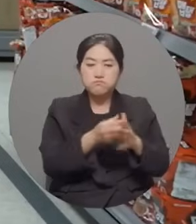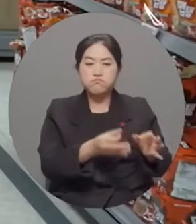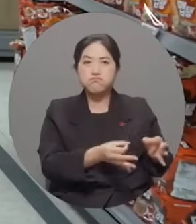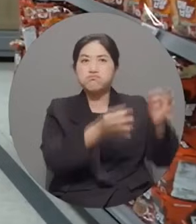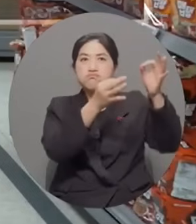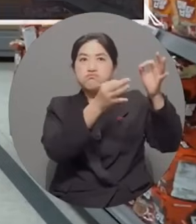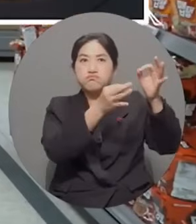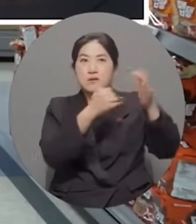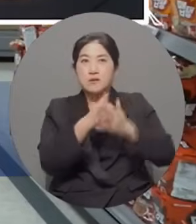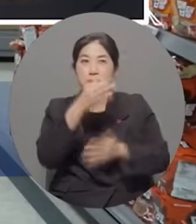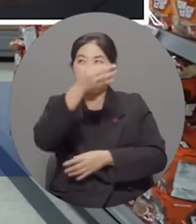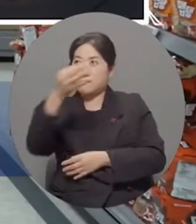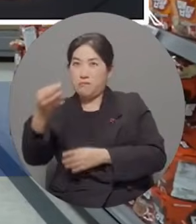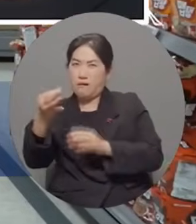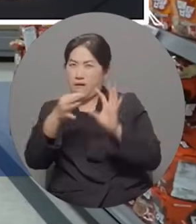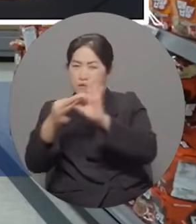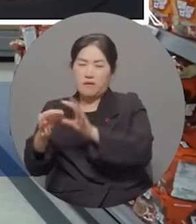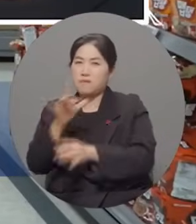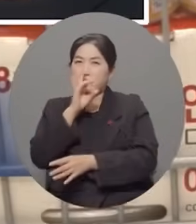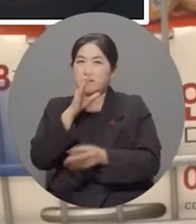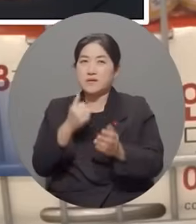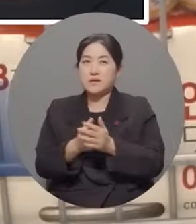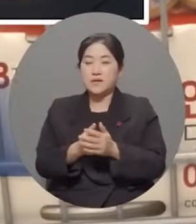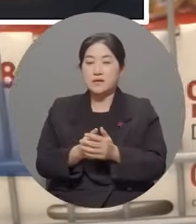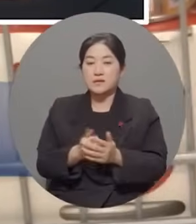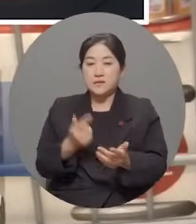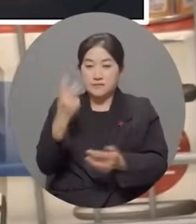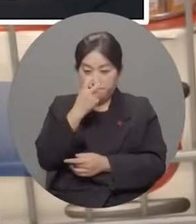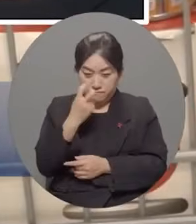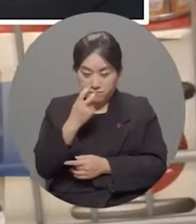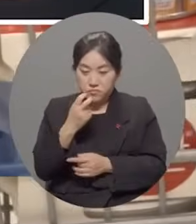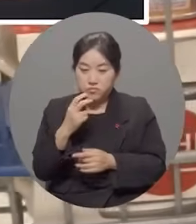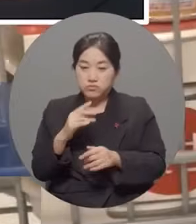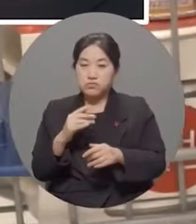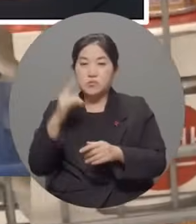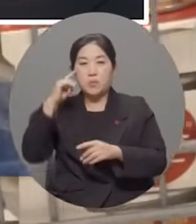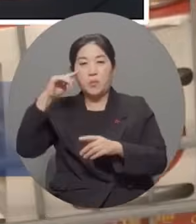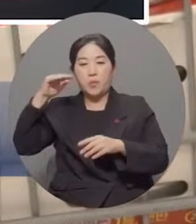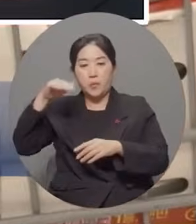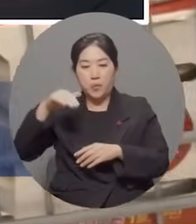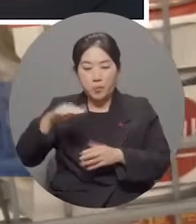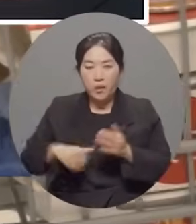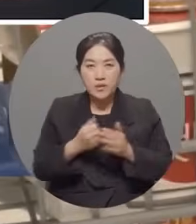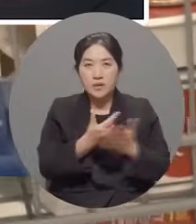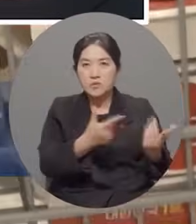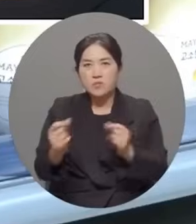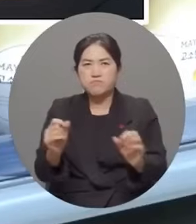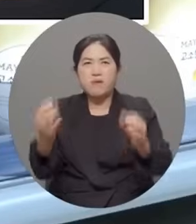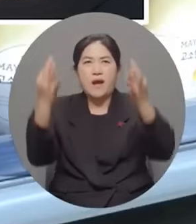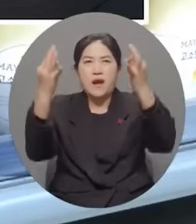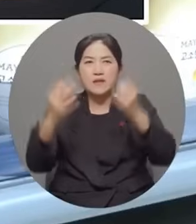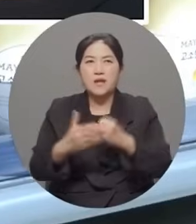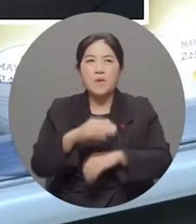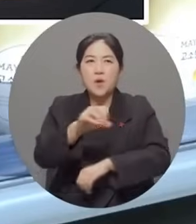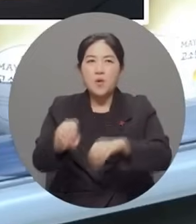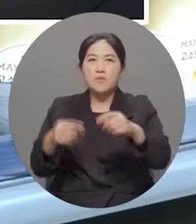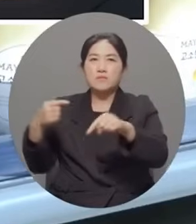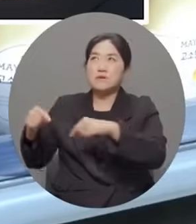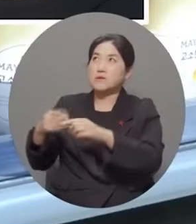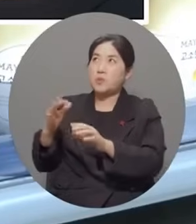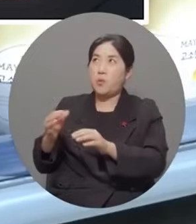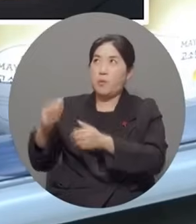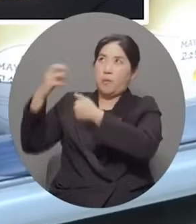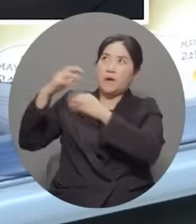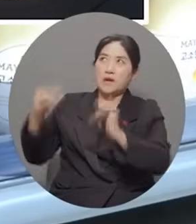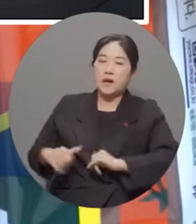않습니다. 가격 통제가 느슨해졌을 때 한꺼번에 올린다든지 하기 때문에 그런 오히려 정책으로 인해서